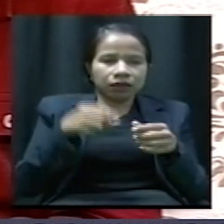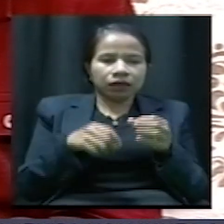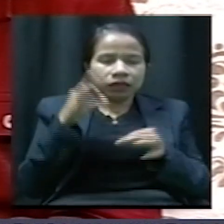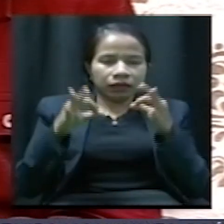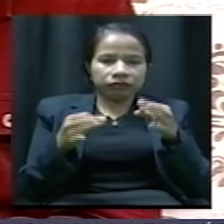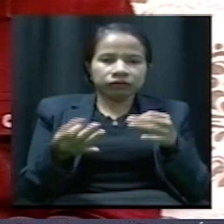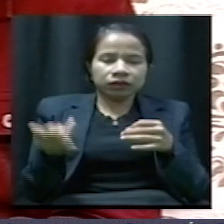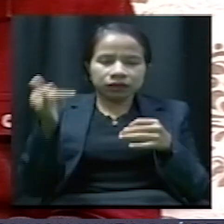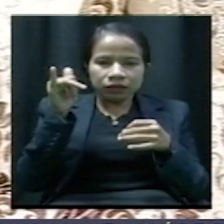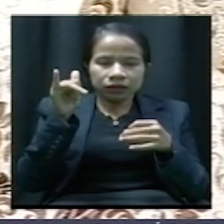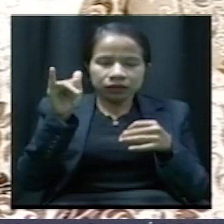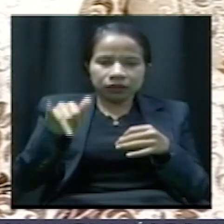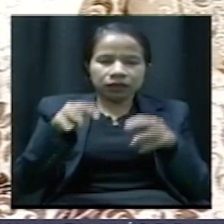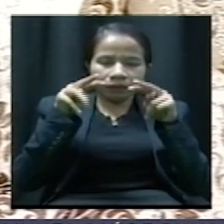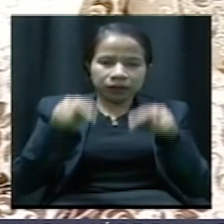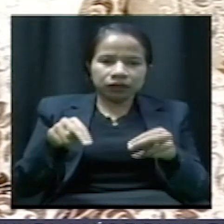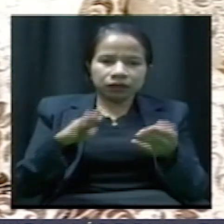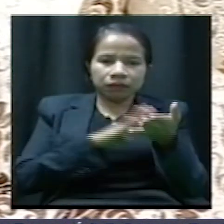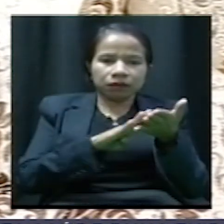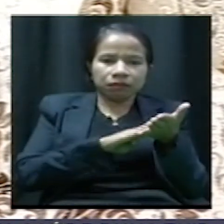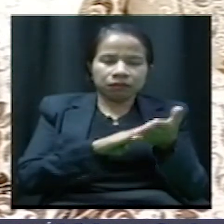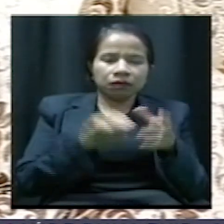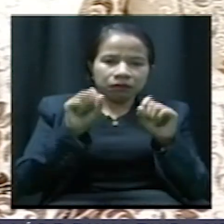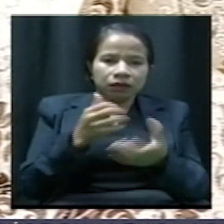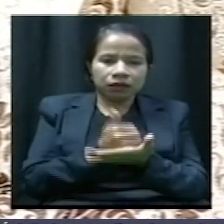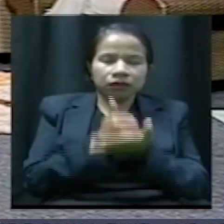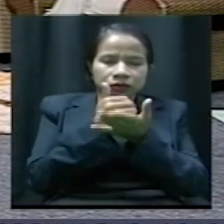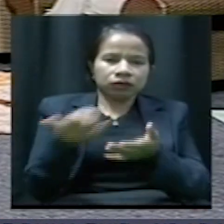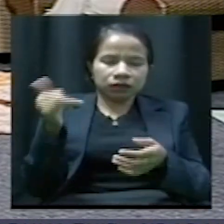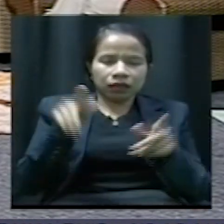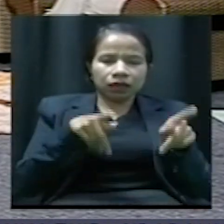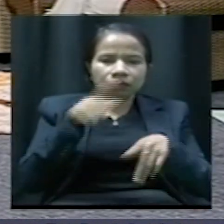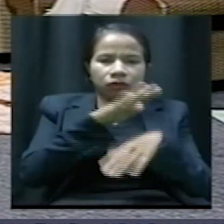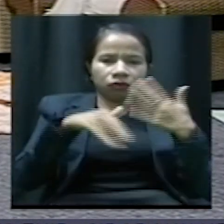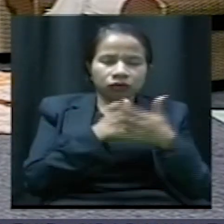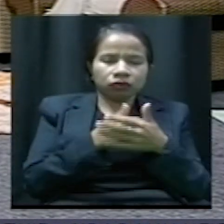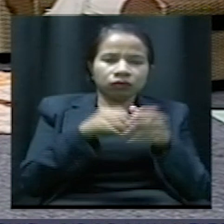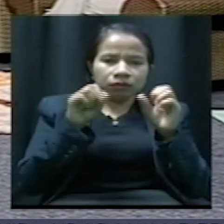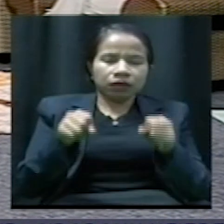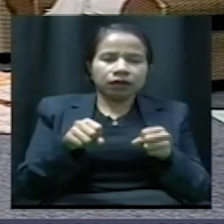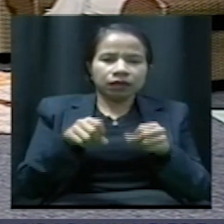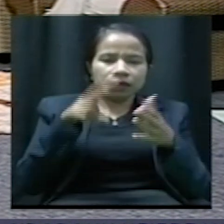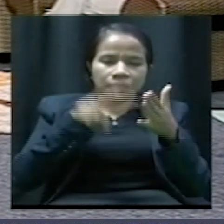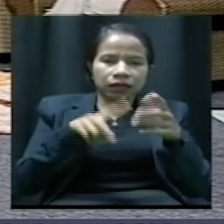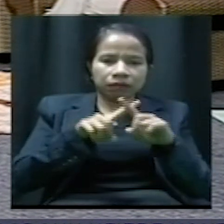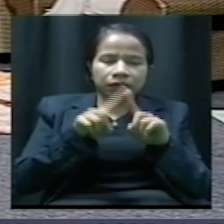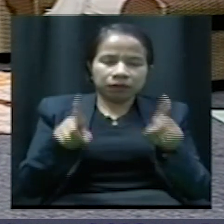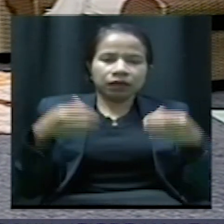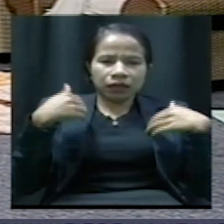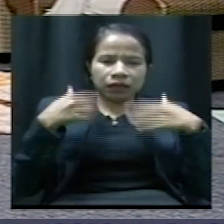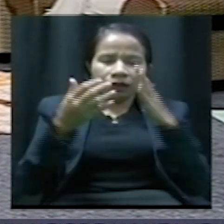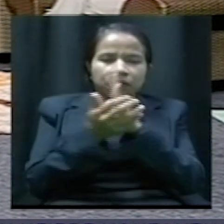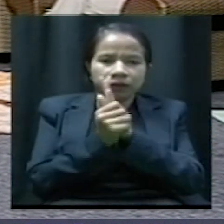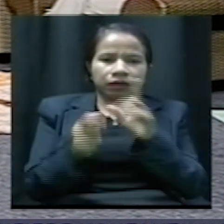matan, karik sira precisa li braille. Atu mos bele facilita sira lê. Sira hotu tu emoh tu bele lê, mas be karik habilidade diferente, lógico